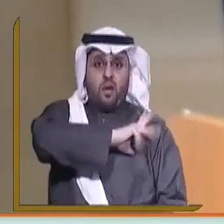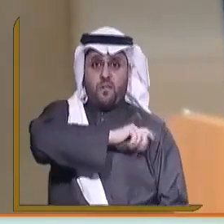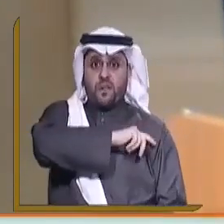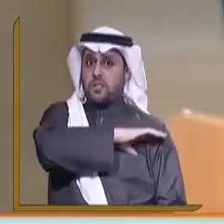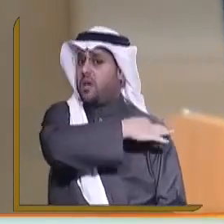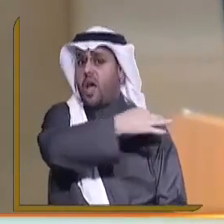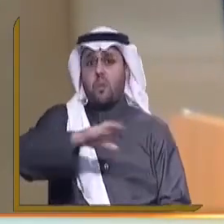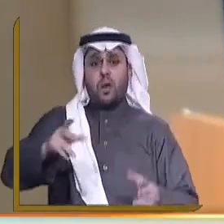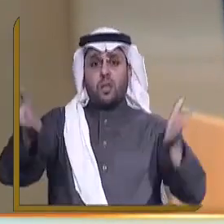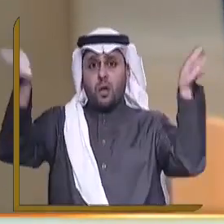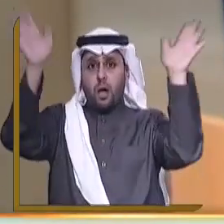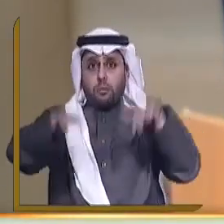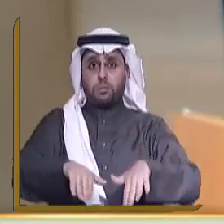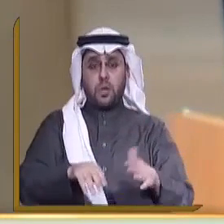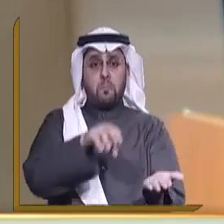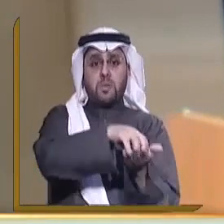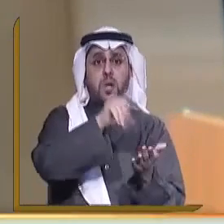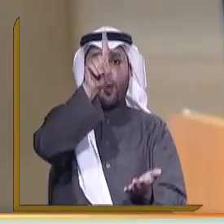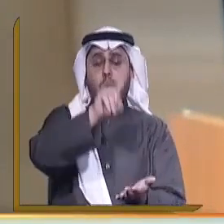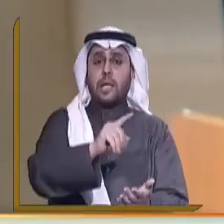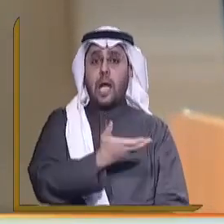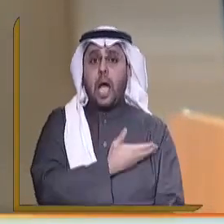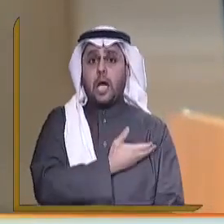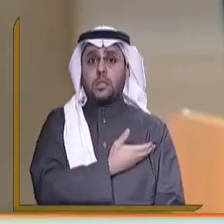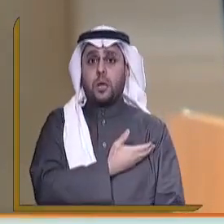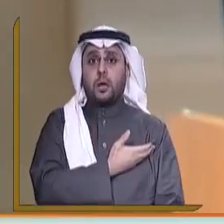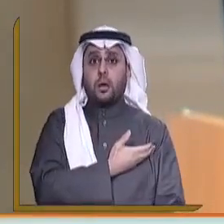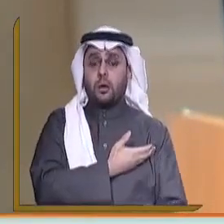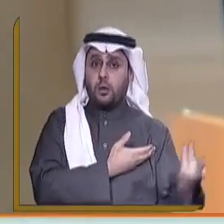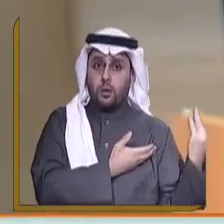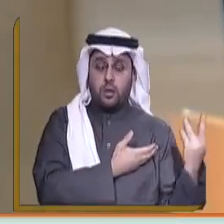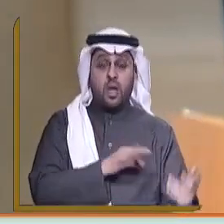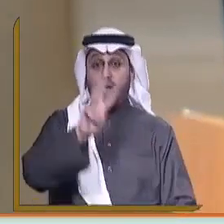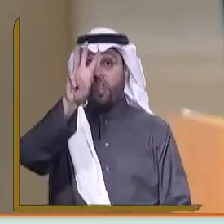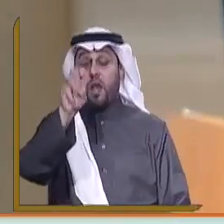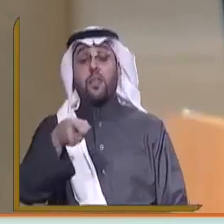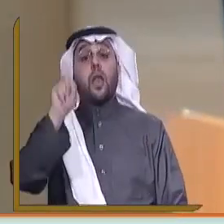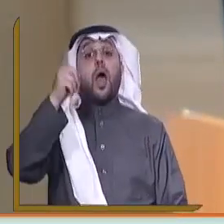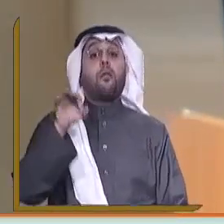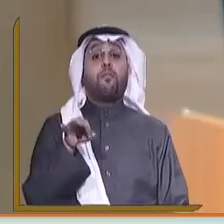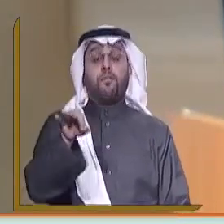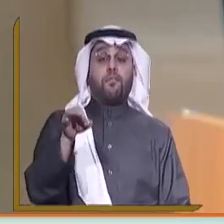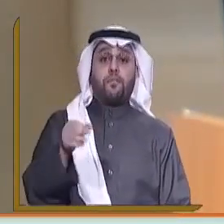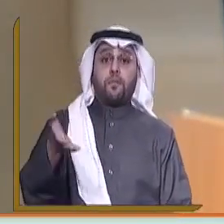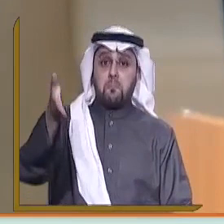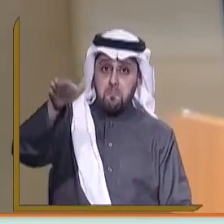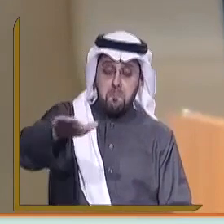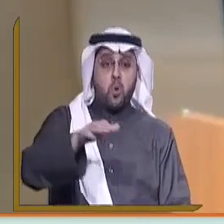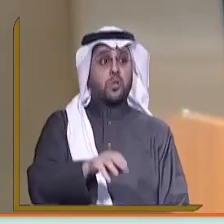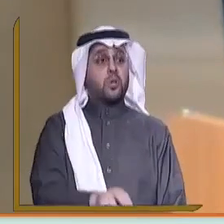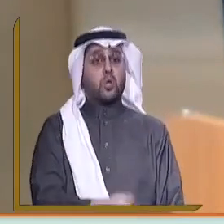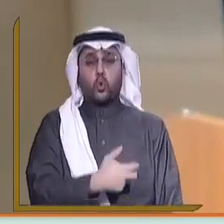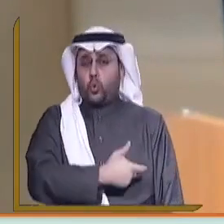القصر للجيش الاحتلال الاسرائيلي وبالرغم من سقوط 30 الف قتيل وتجويع اكثر من مليوني